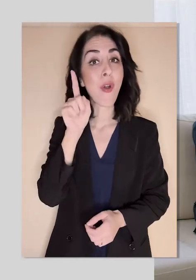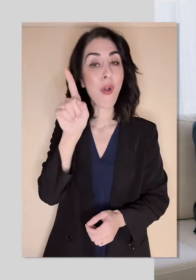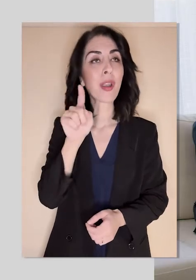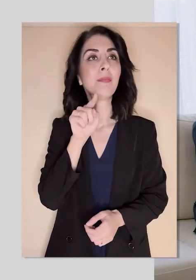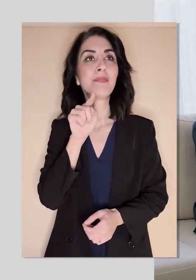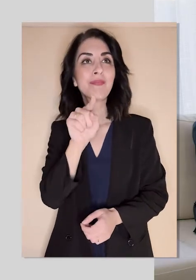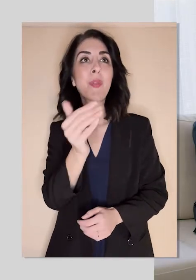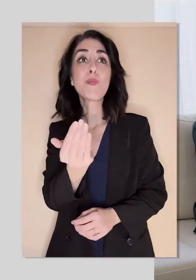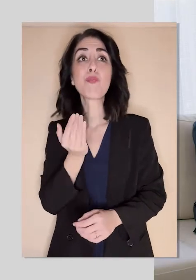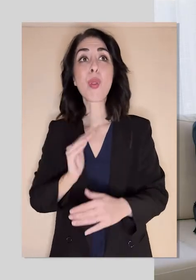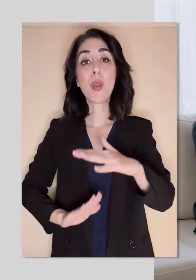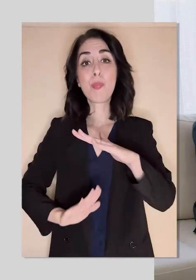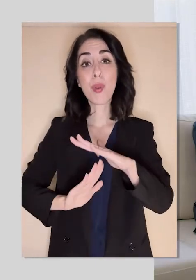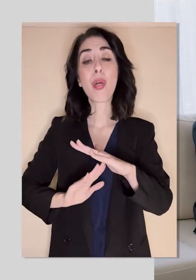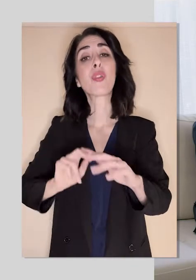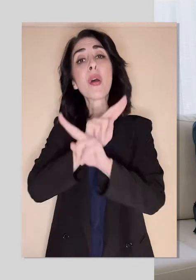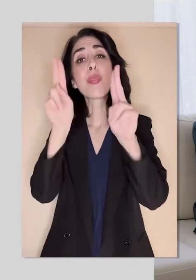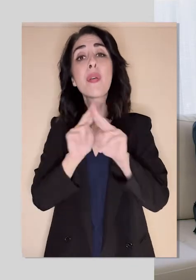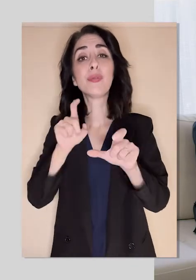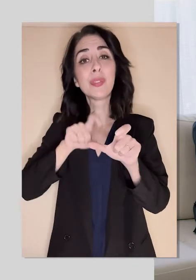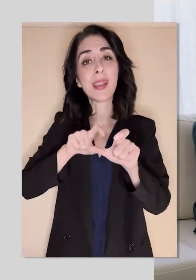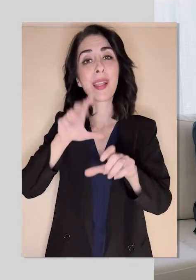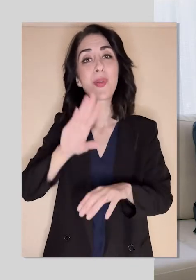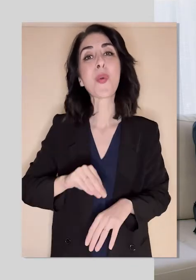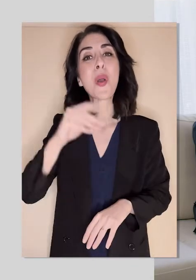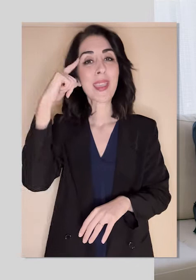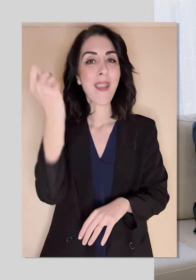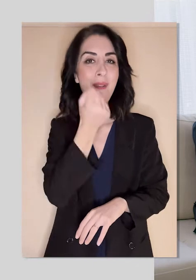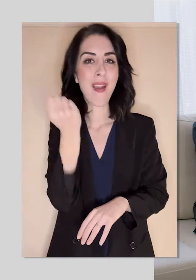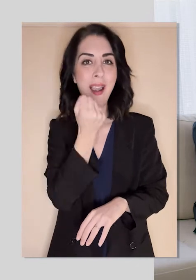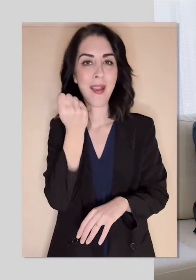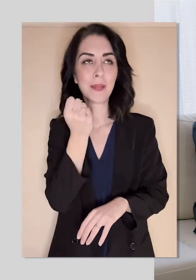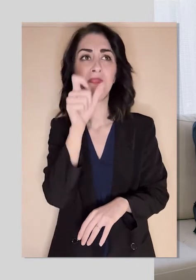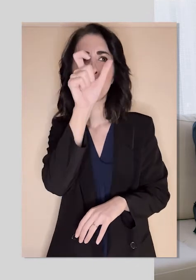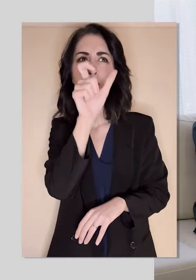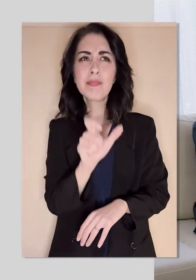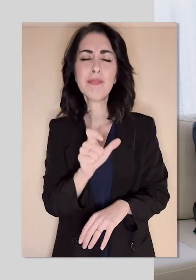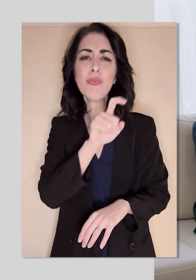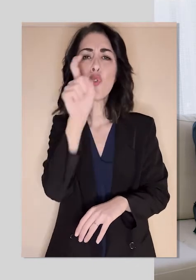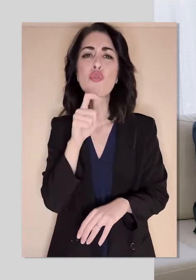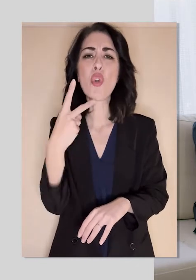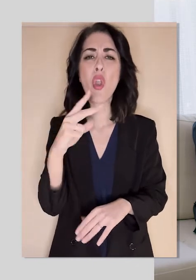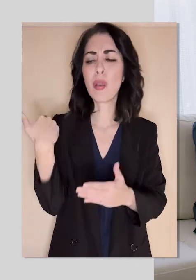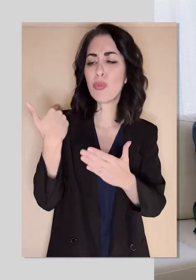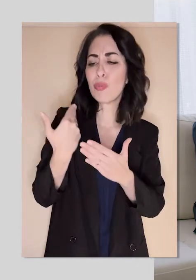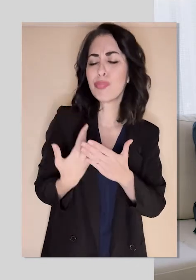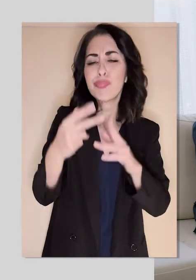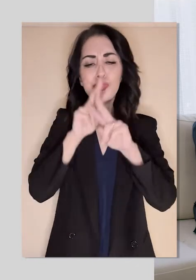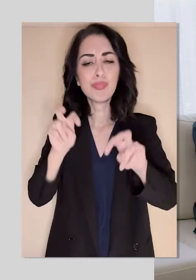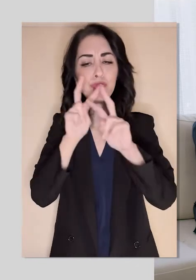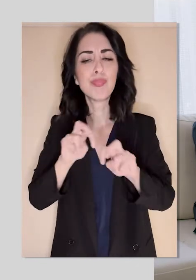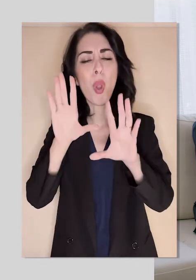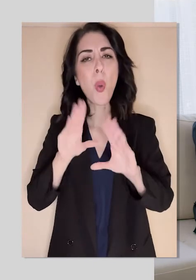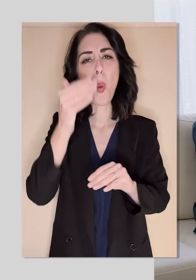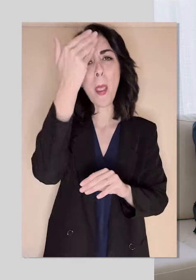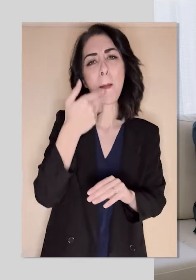του κορυφαίου επιστημονικού οργάνου για τις κεφαλαλγίες, και έναν άνθρωπο που έχει αφιερώσει μεγάλο κομμάτι της ζωής του στην έρευνα για την ημικρανία και την